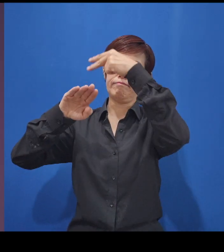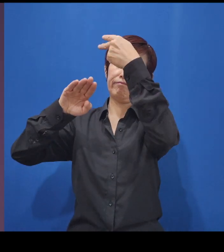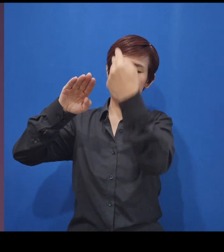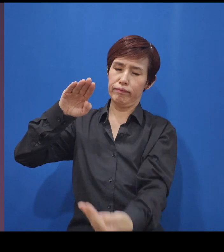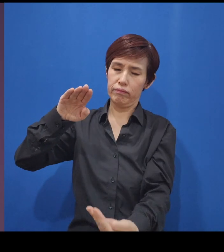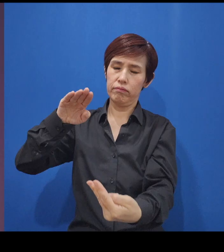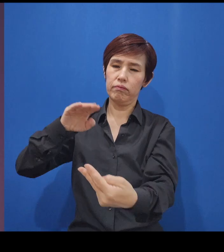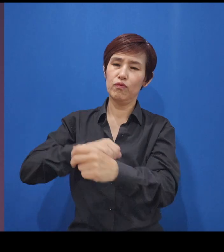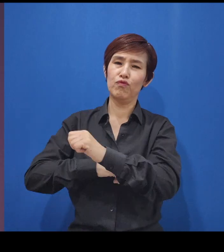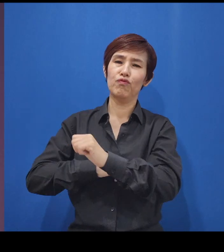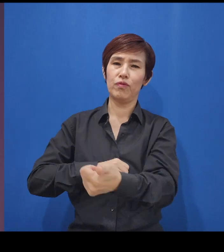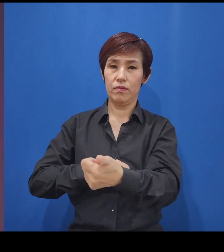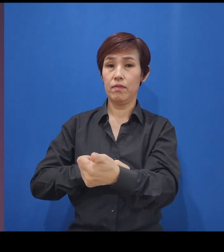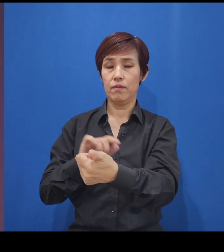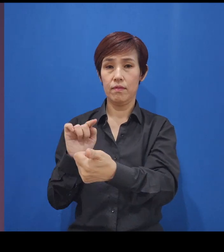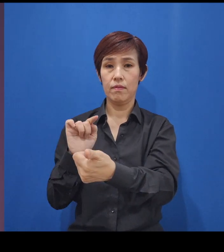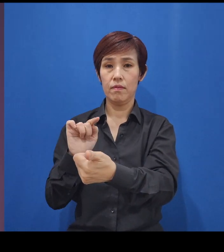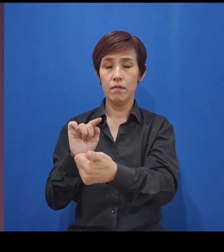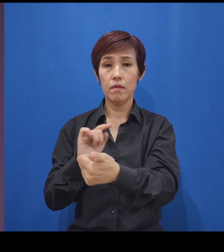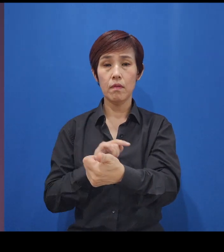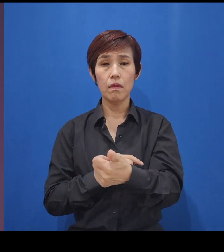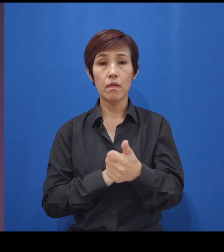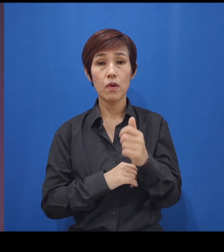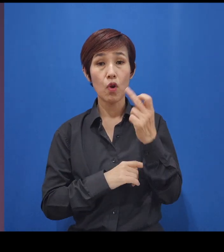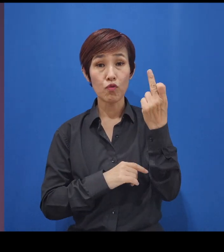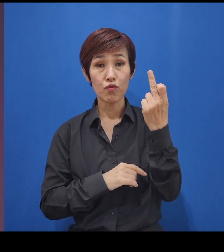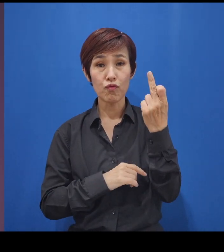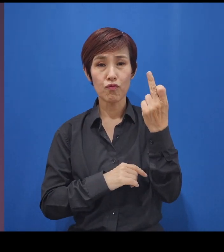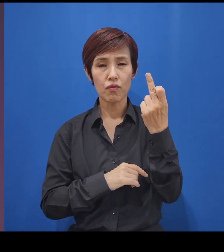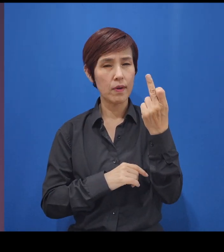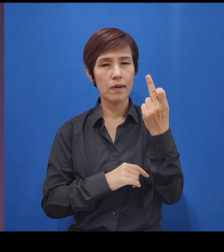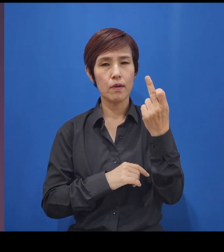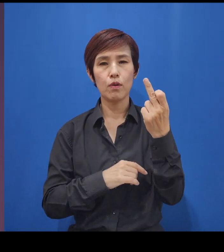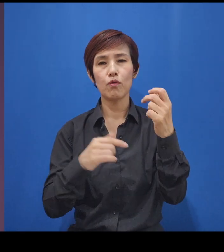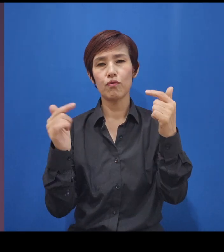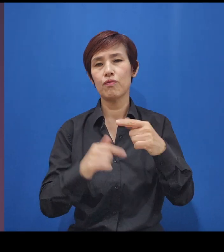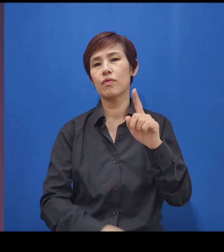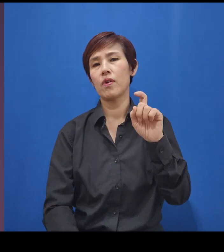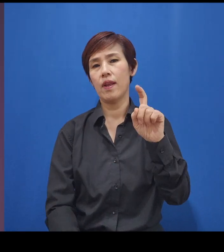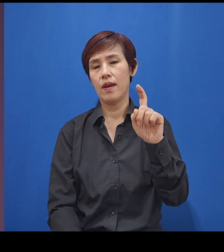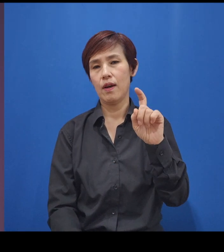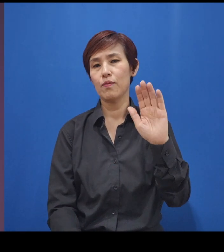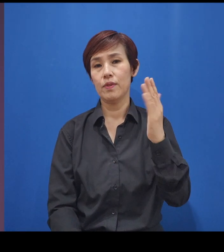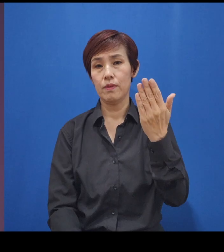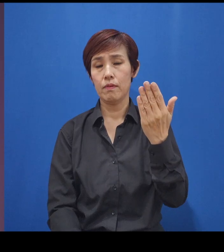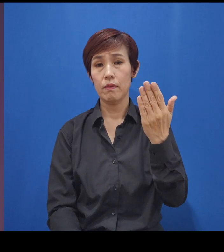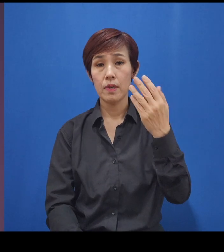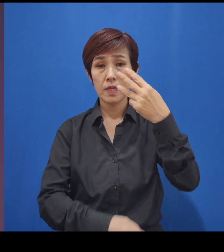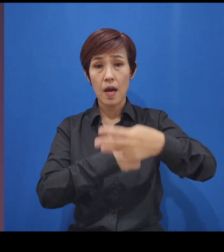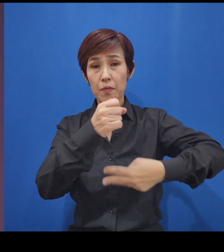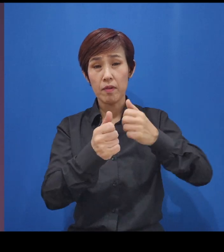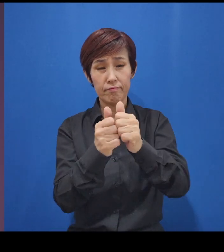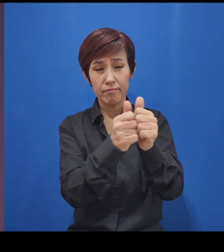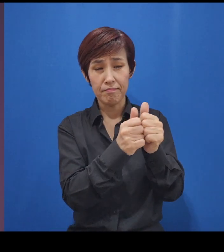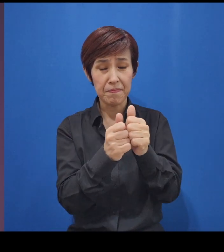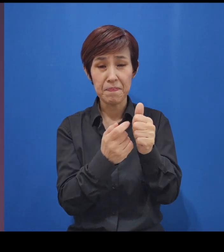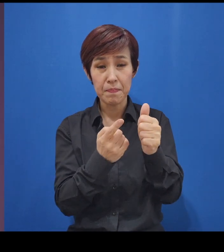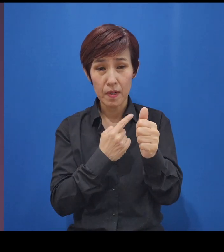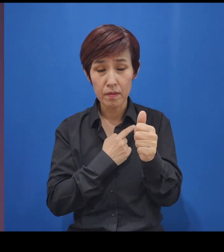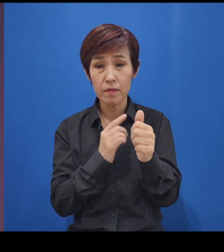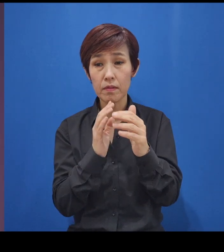나오도록 죽어버린 일이죠. 동역자가 없어졌어요. 3년을 같이 살던 동역자가 없어져